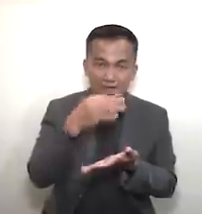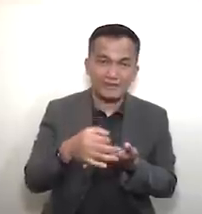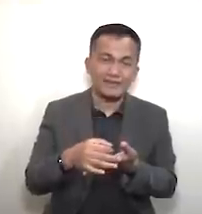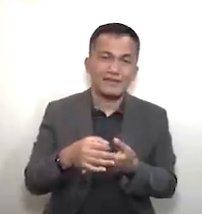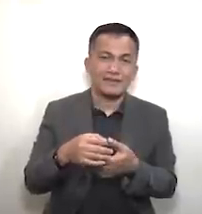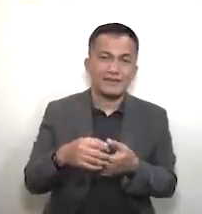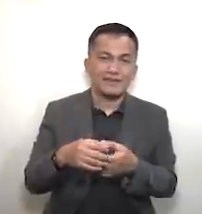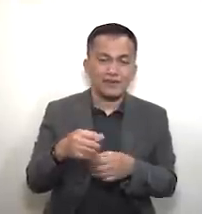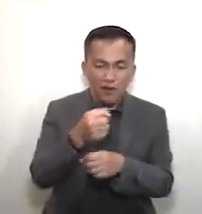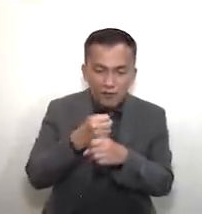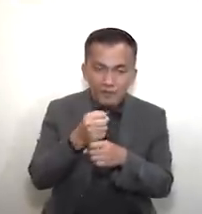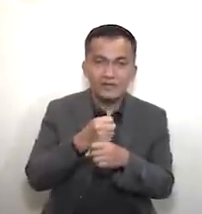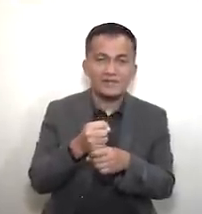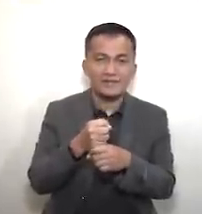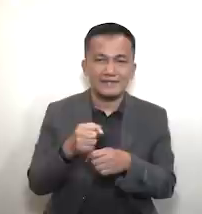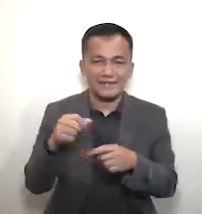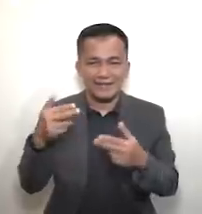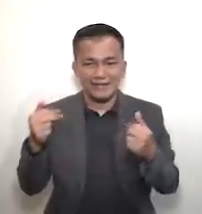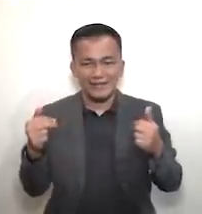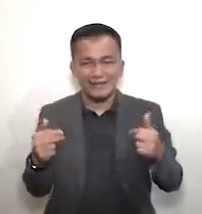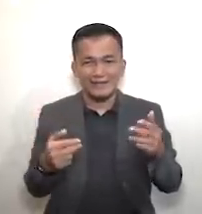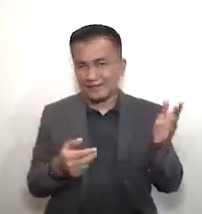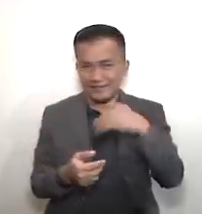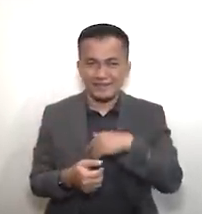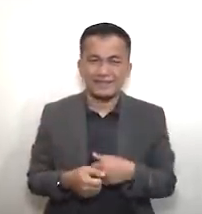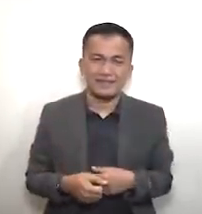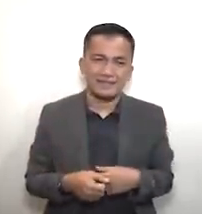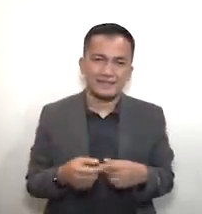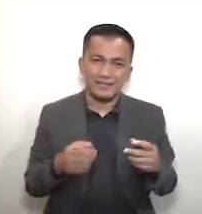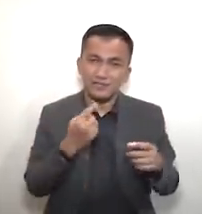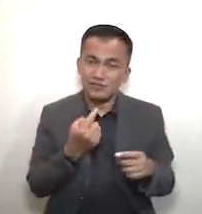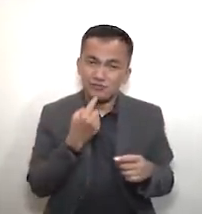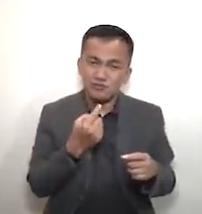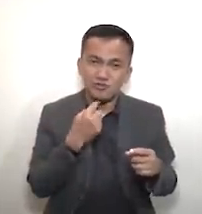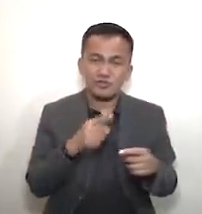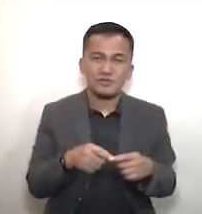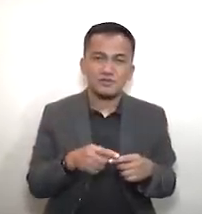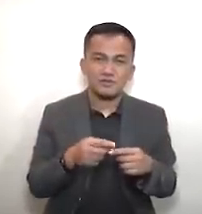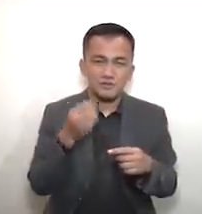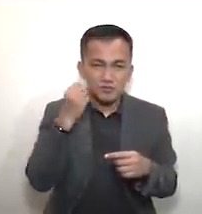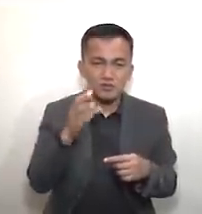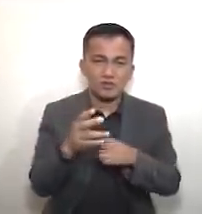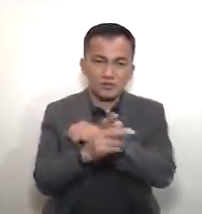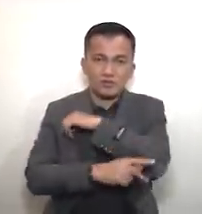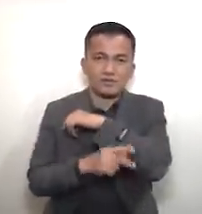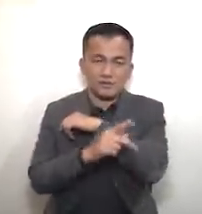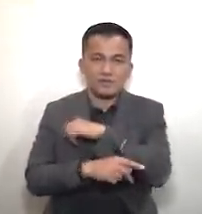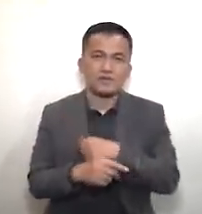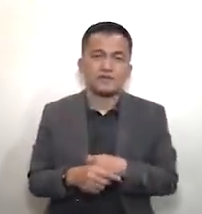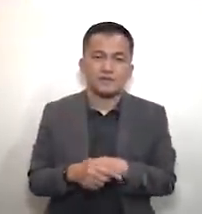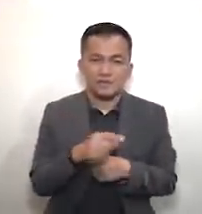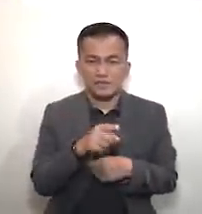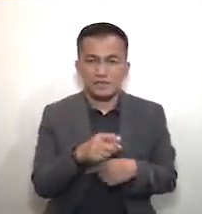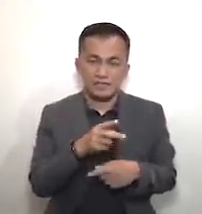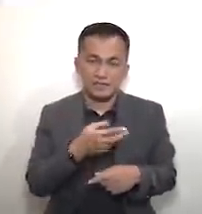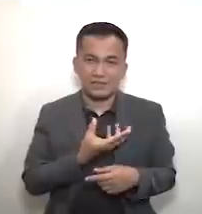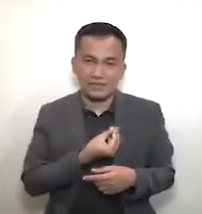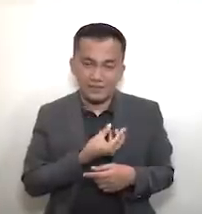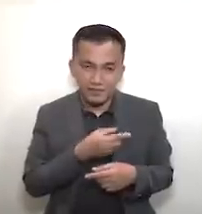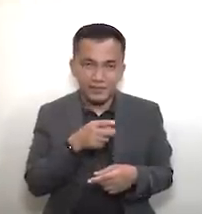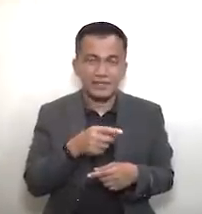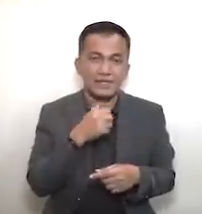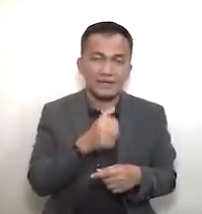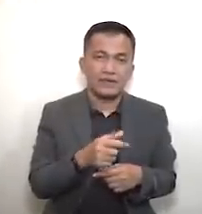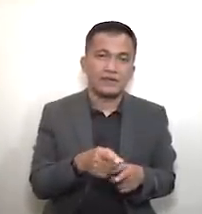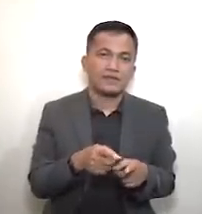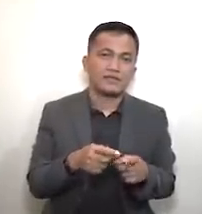Kape, biscuit. Actually, maraming nga tayo. Hindi po, sir. Halika rito. Pa-OAN lang po yan siya sa probinsya po, sir. Ikaw, kinakabansin. Hindi ka naman.